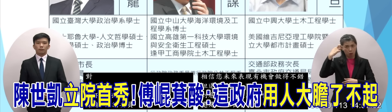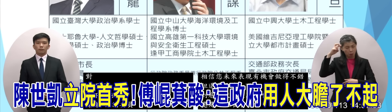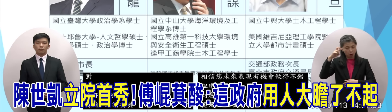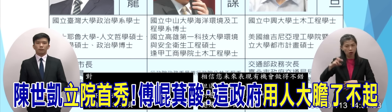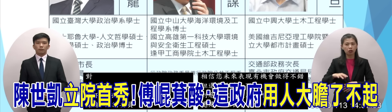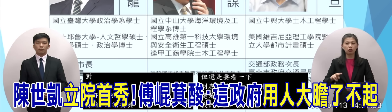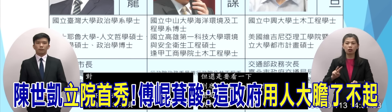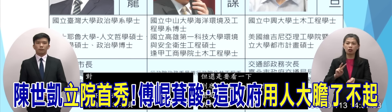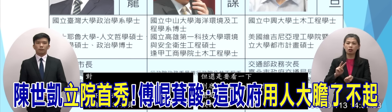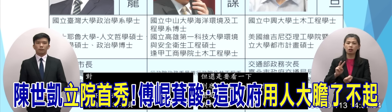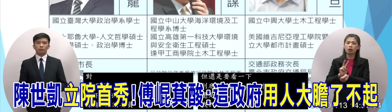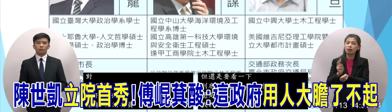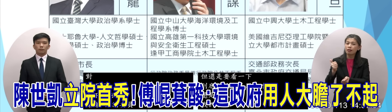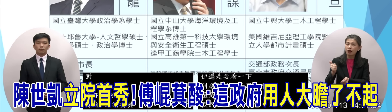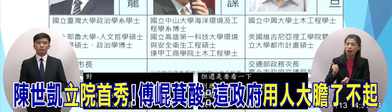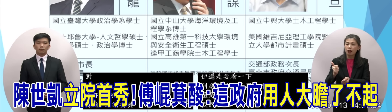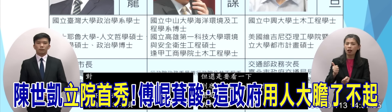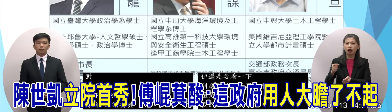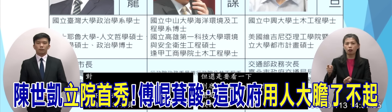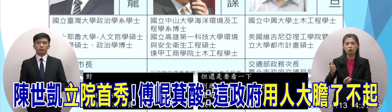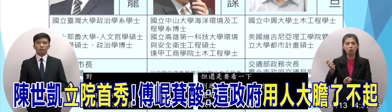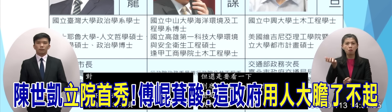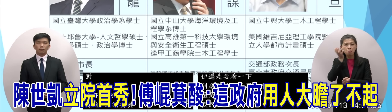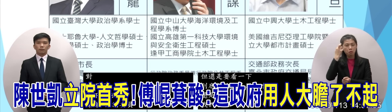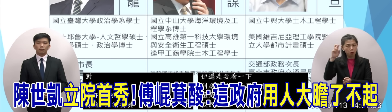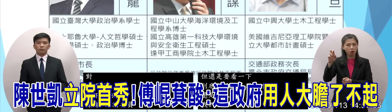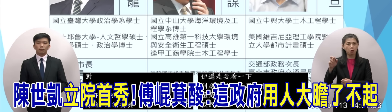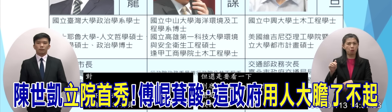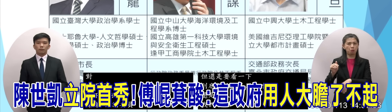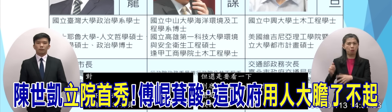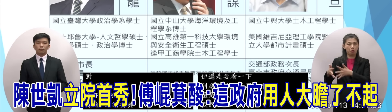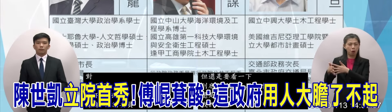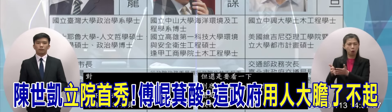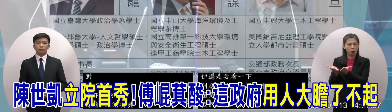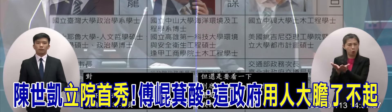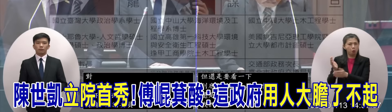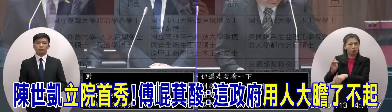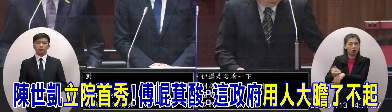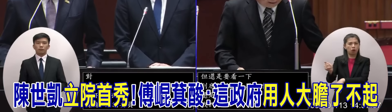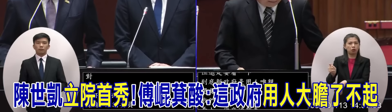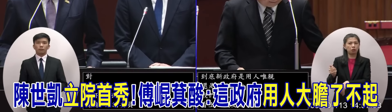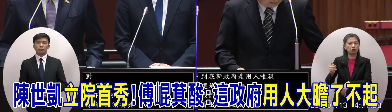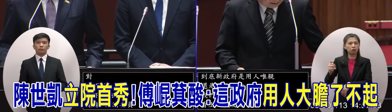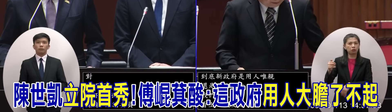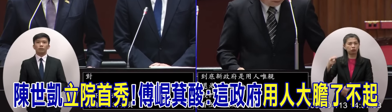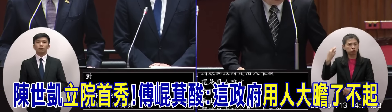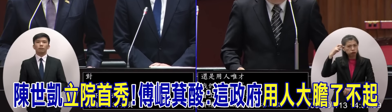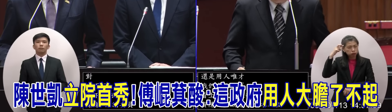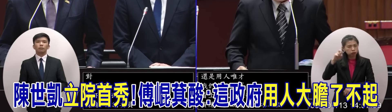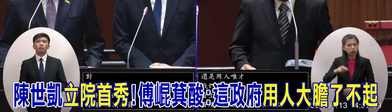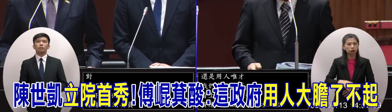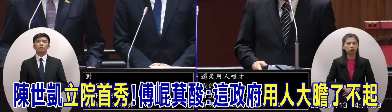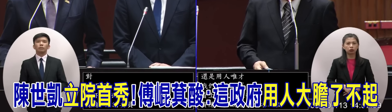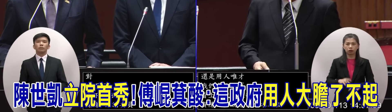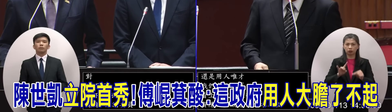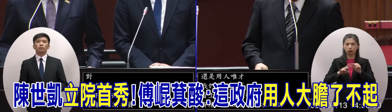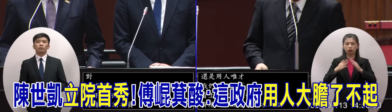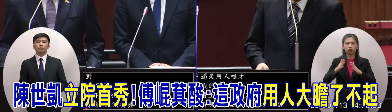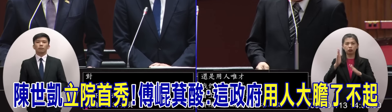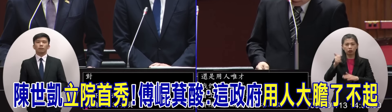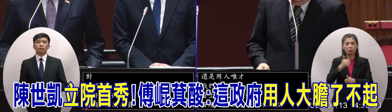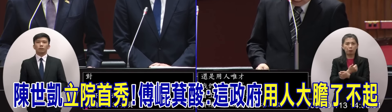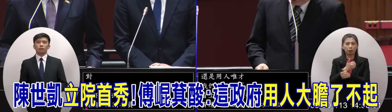生，耶鲁的硕士，啊，博士。至少他还当过台中市的市